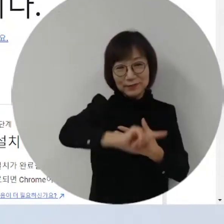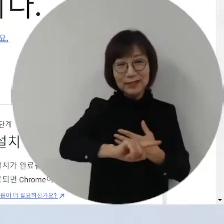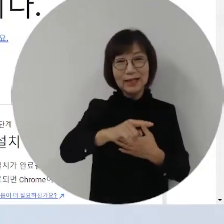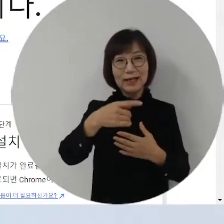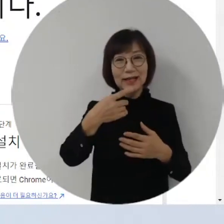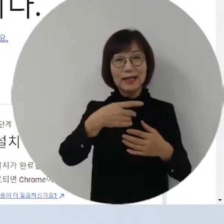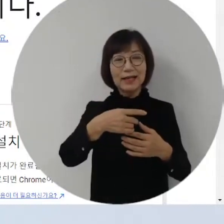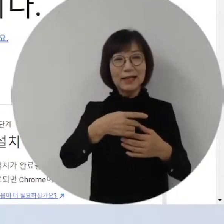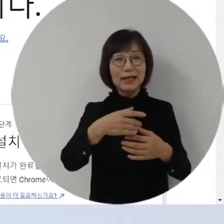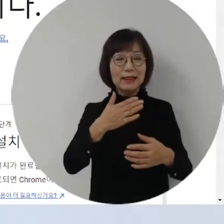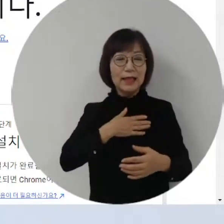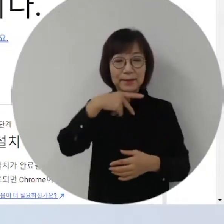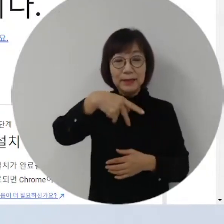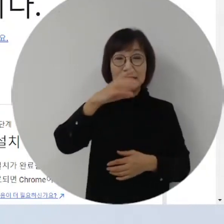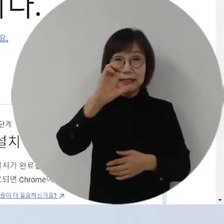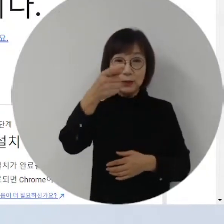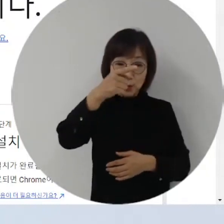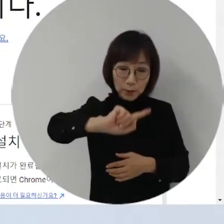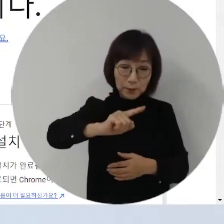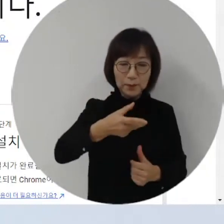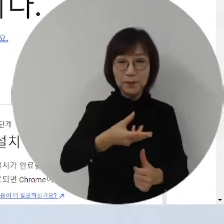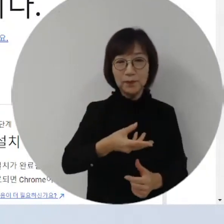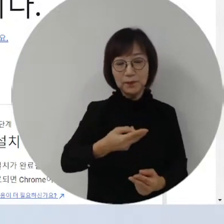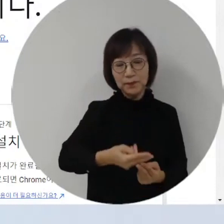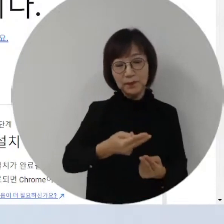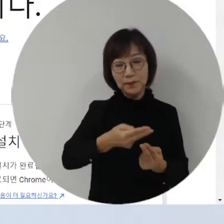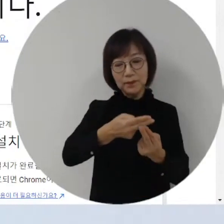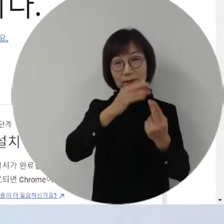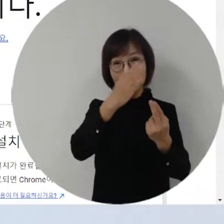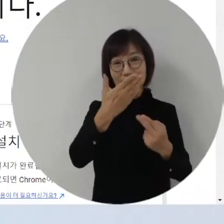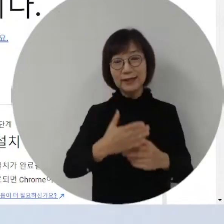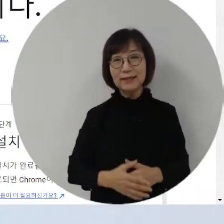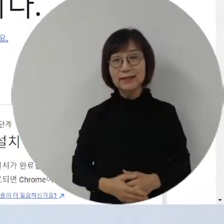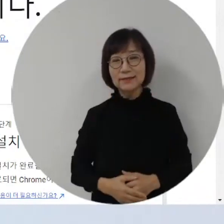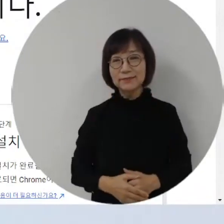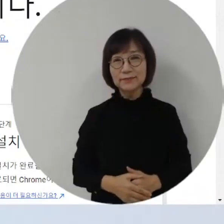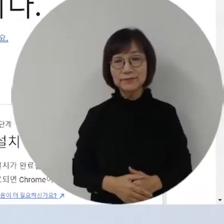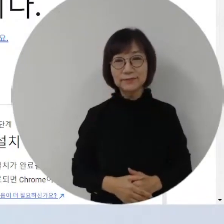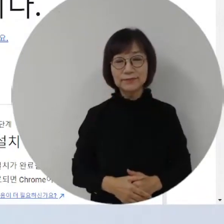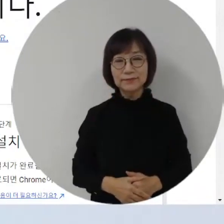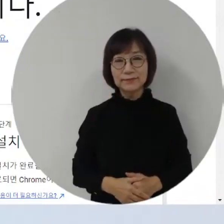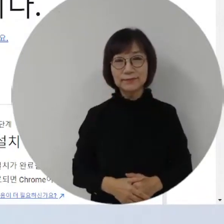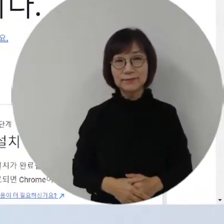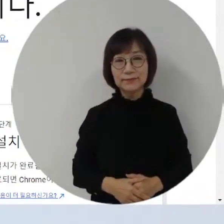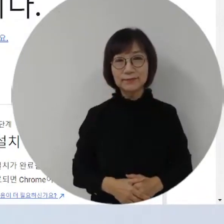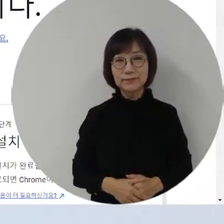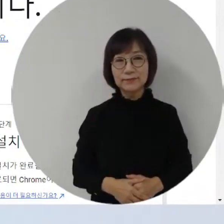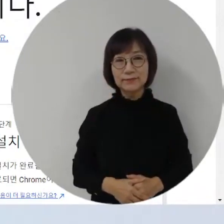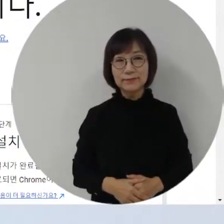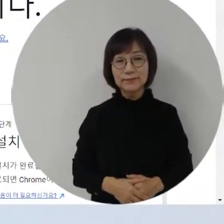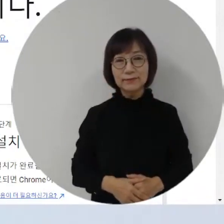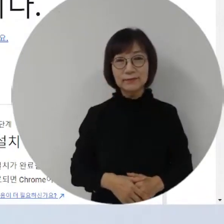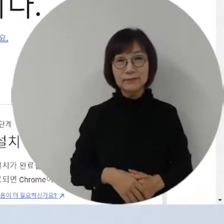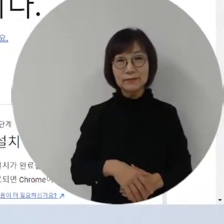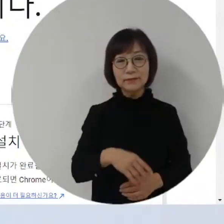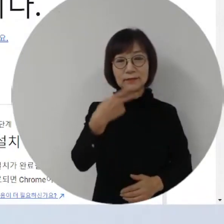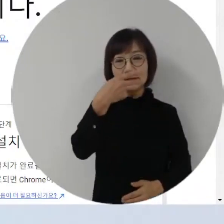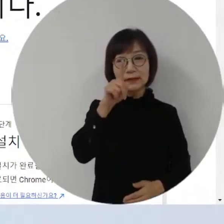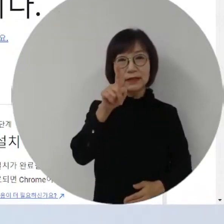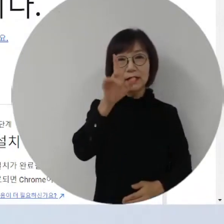다운로드를 클릭을 하시면 우측에 이렇게 설치 파일이 다운로드 되어 있을 거예요.